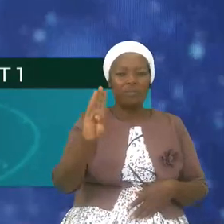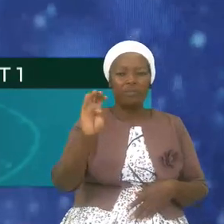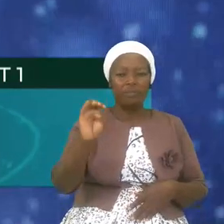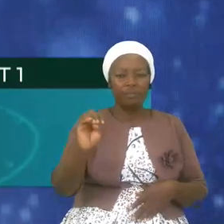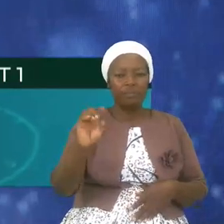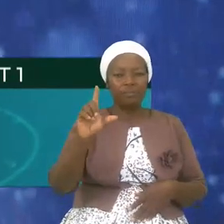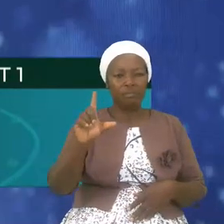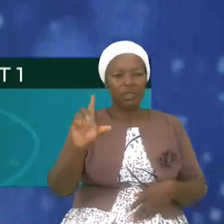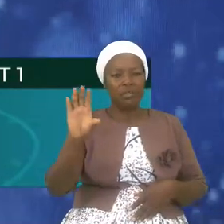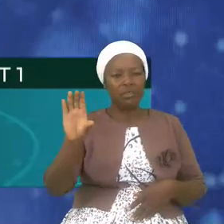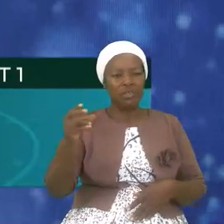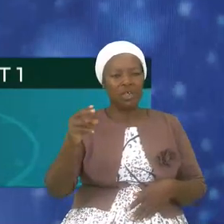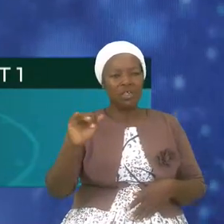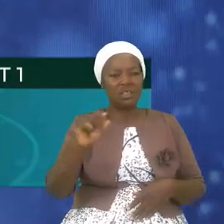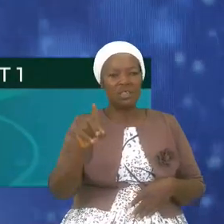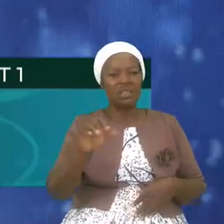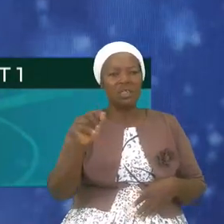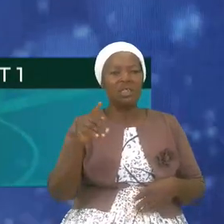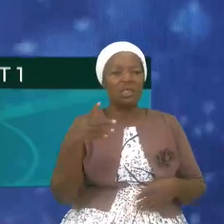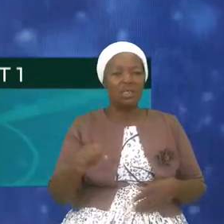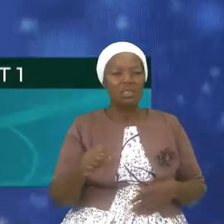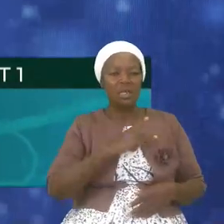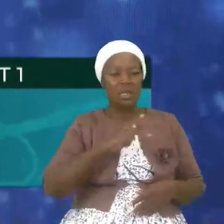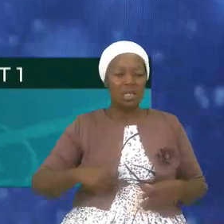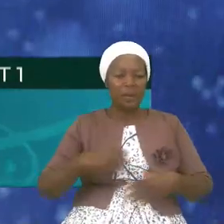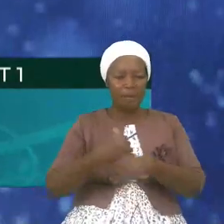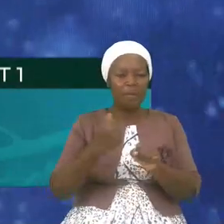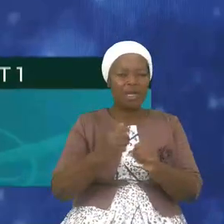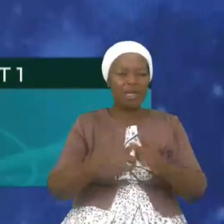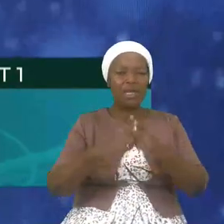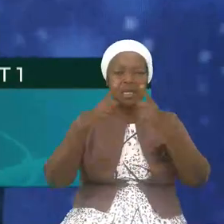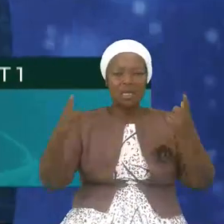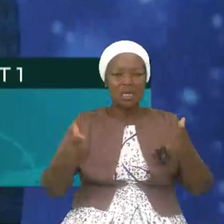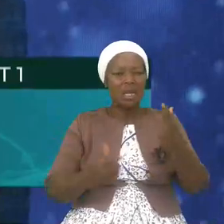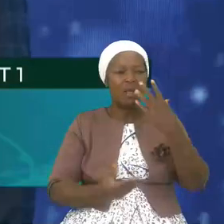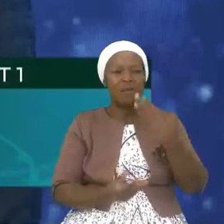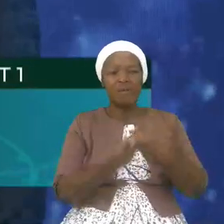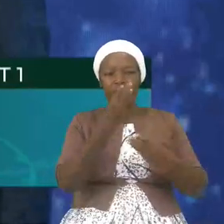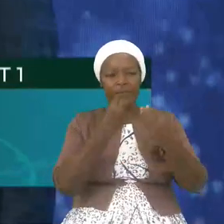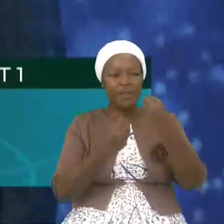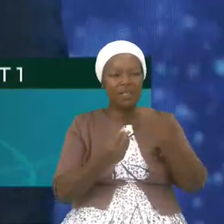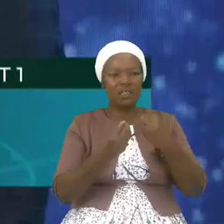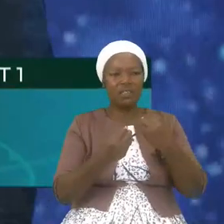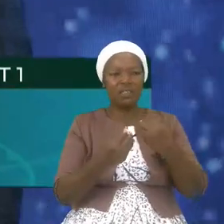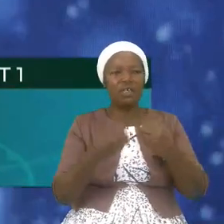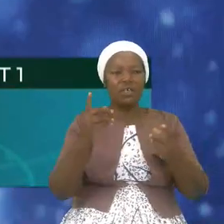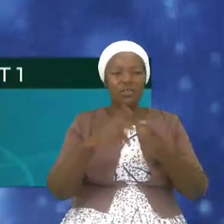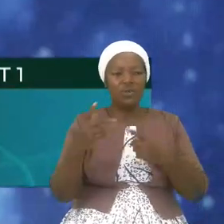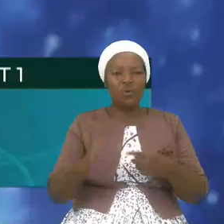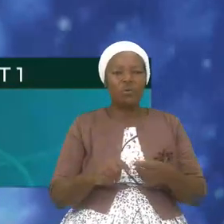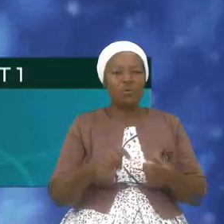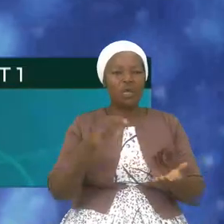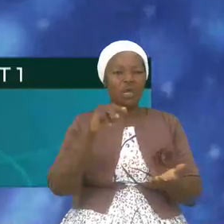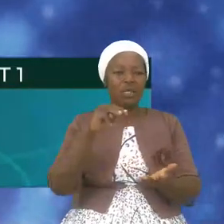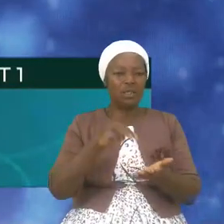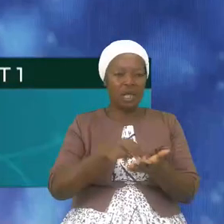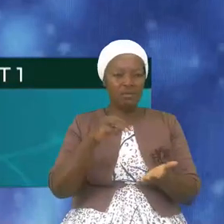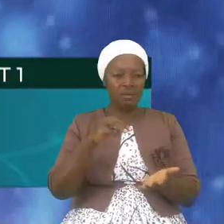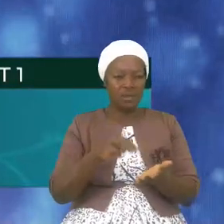un grand festin à ses grands au nombre de 1000. Et il but du